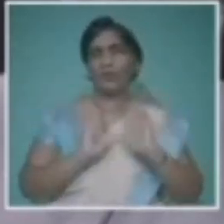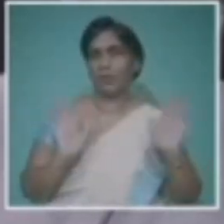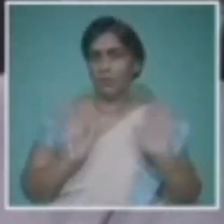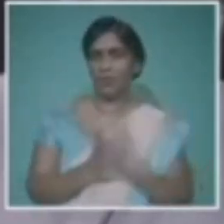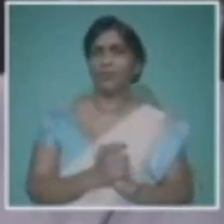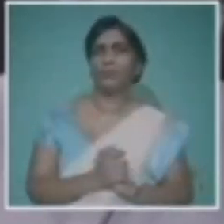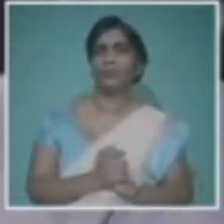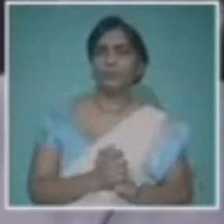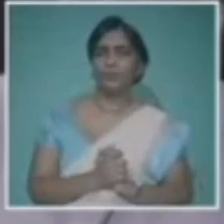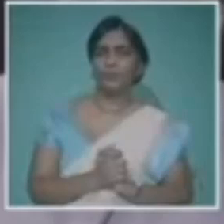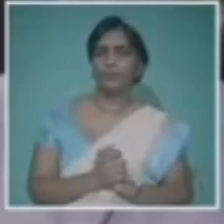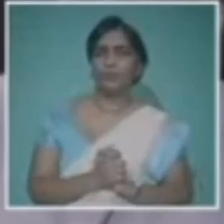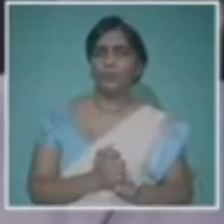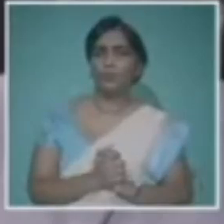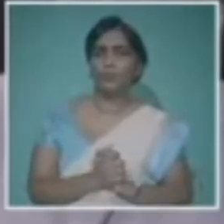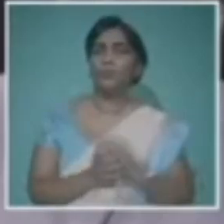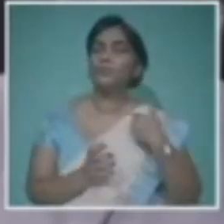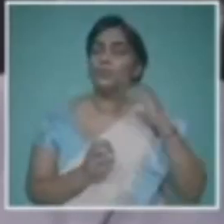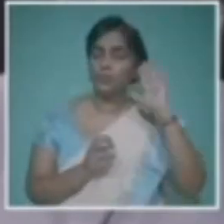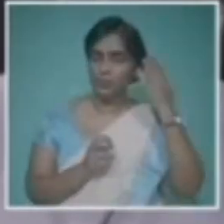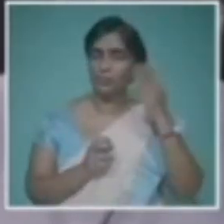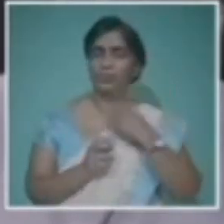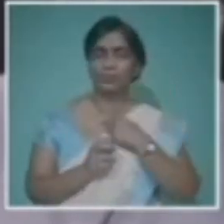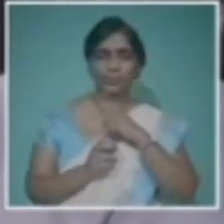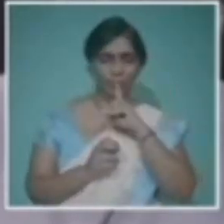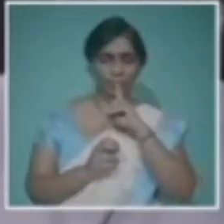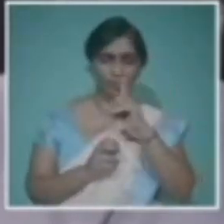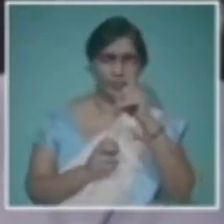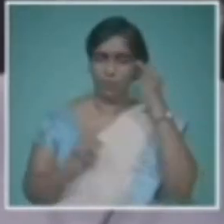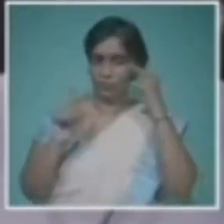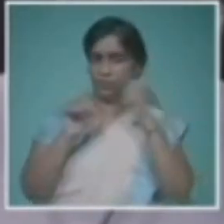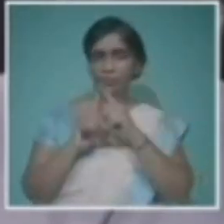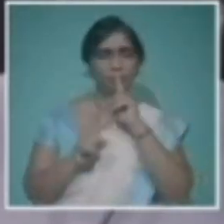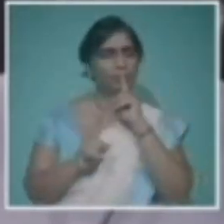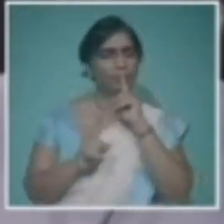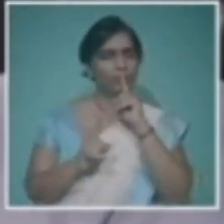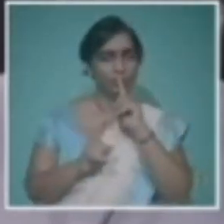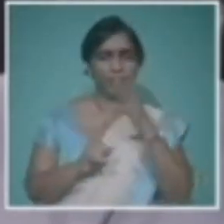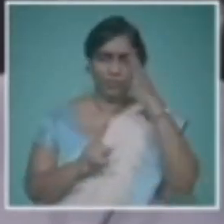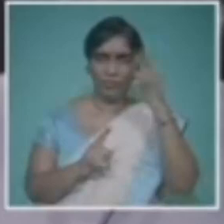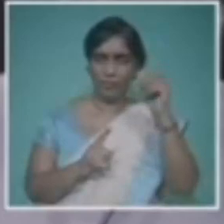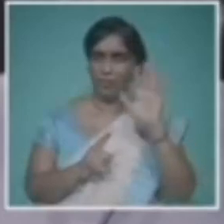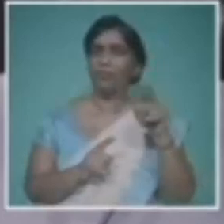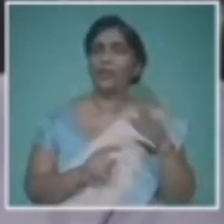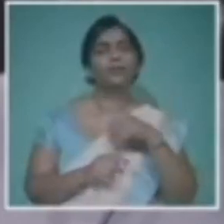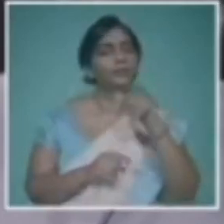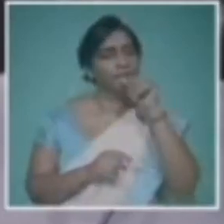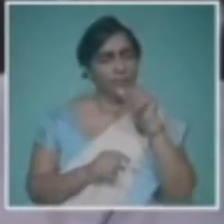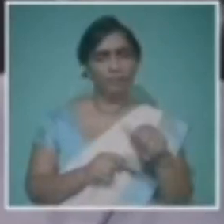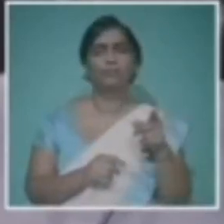සම්බන්ධයෙන්. ඒ නිසා අපි විශේෂයෙන් එක කාරණයක් නියෝජ්‍ය කතානායකතුමනි මතක තබා ගත යුතුයි. ඇත්තටම